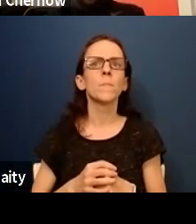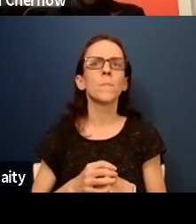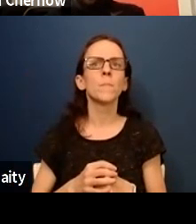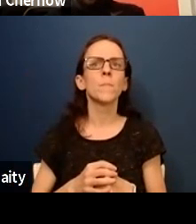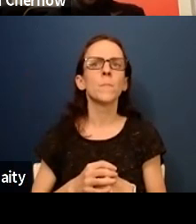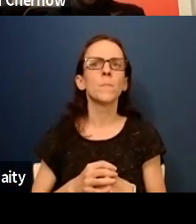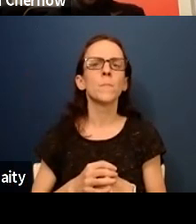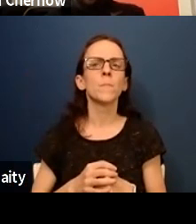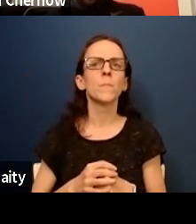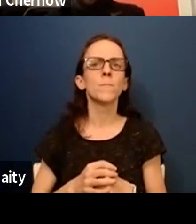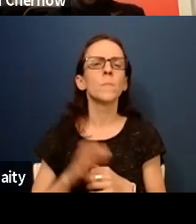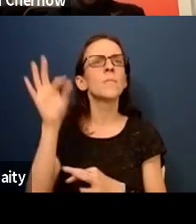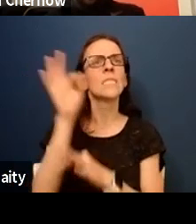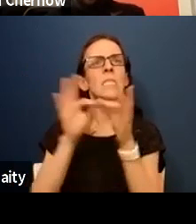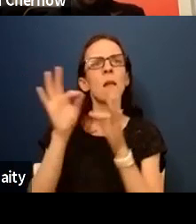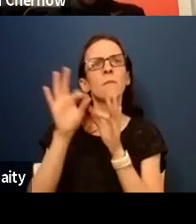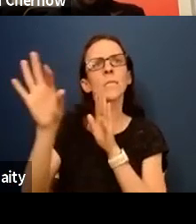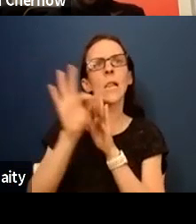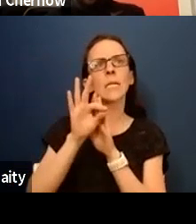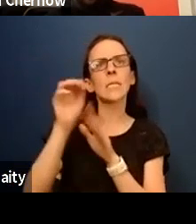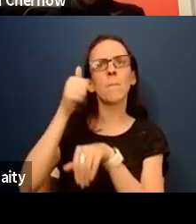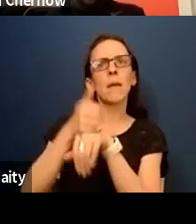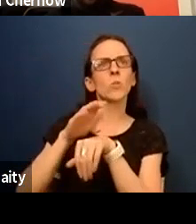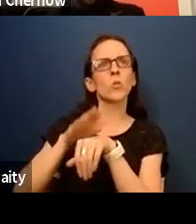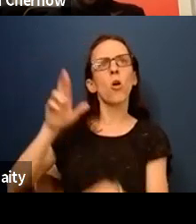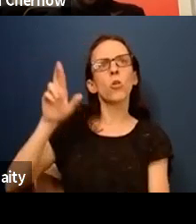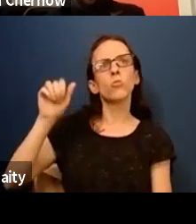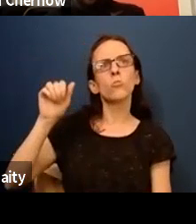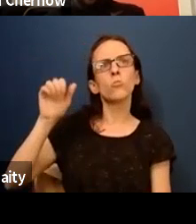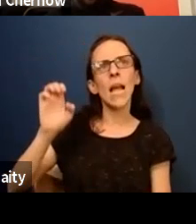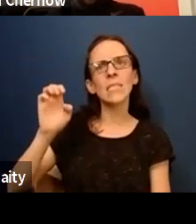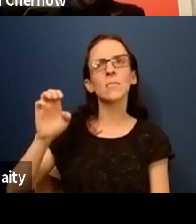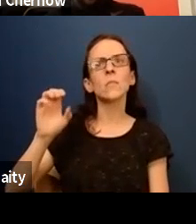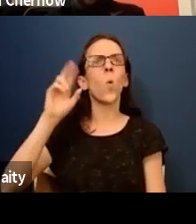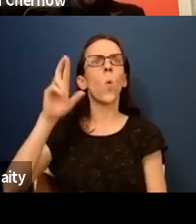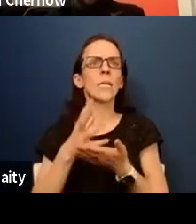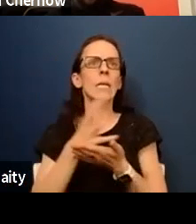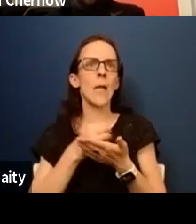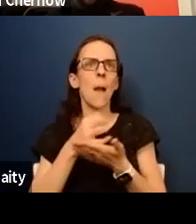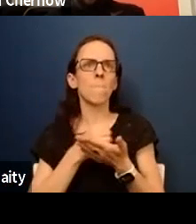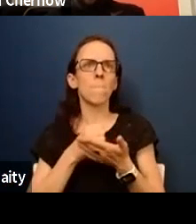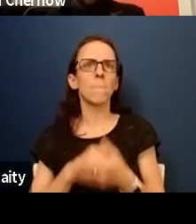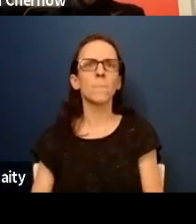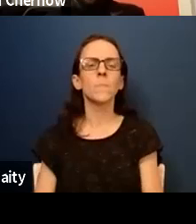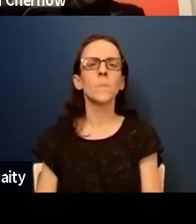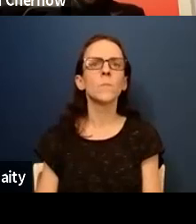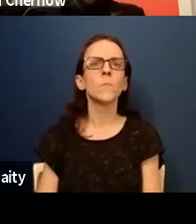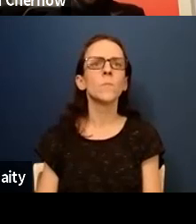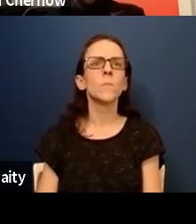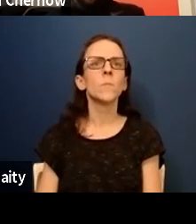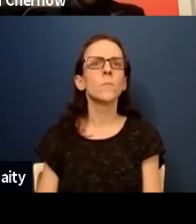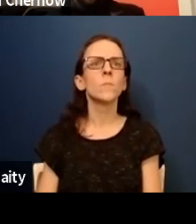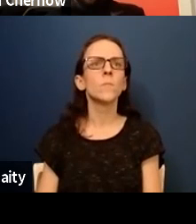Instead of selecting based on race or their income level。 所以咧，我哋